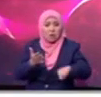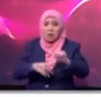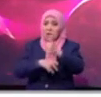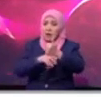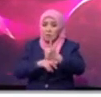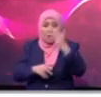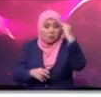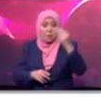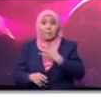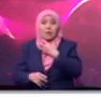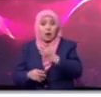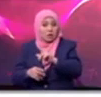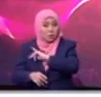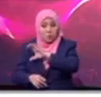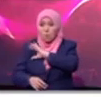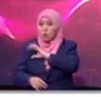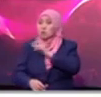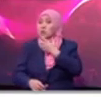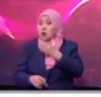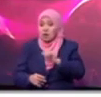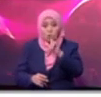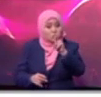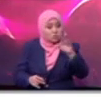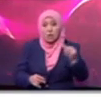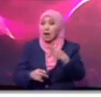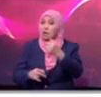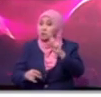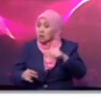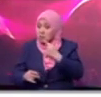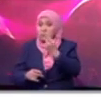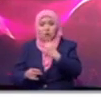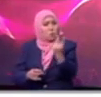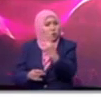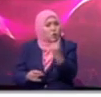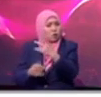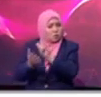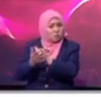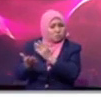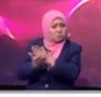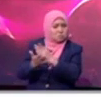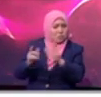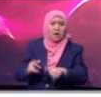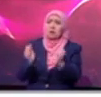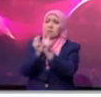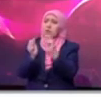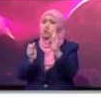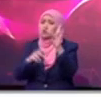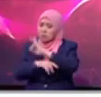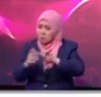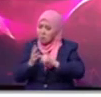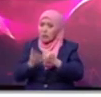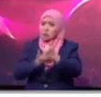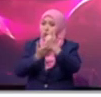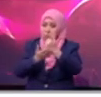perak Mip ketua polis perak Datuk Seri Mohamad Yusri Hassan Basri berkata kedua-dua suspek berkenaan di reman tuuh hari bermula hari ini bagi